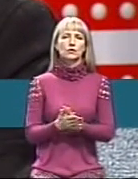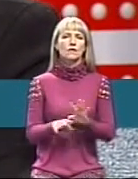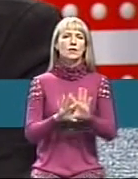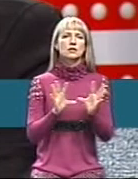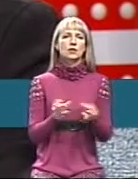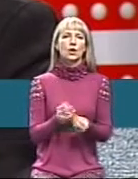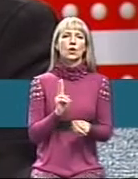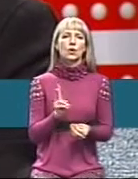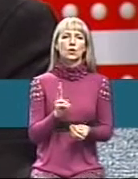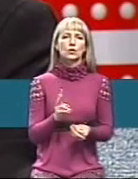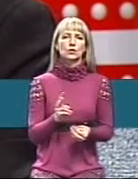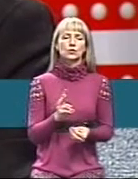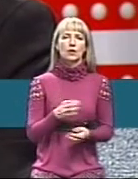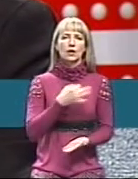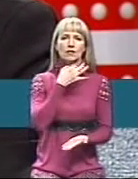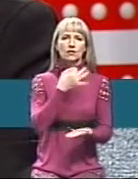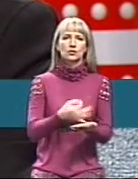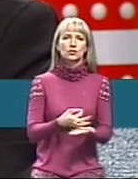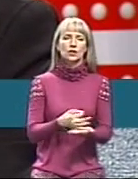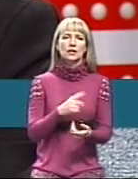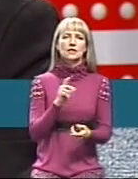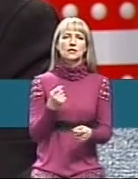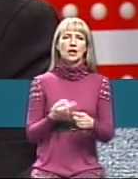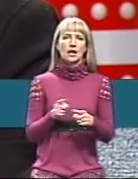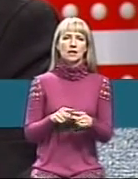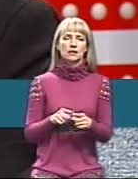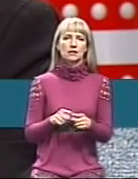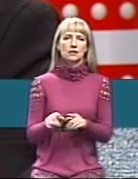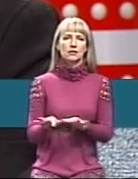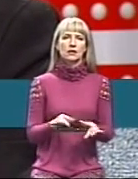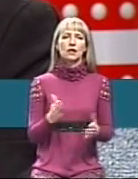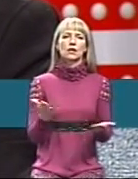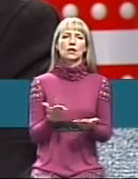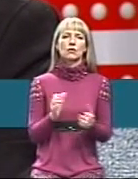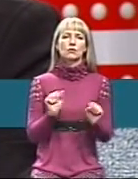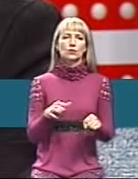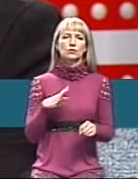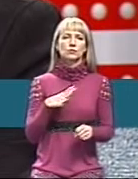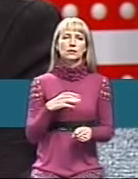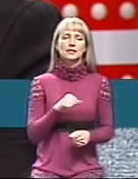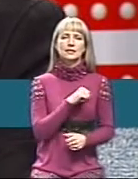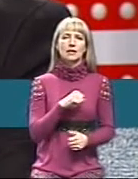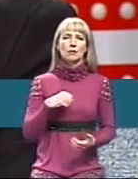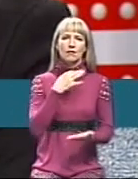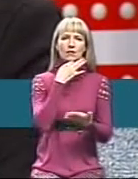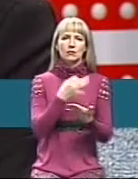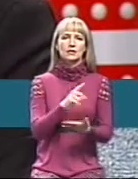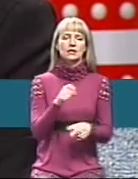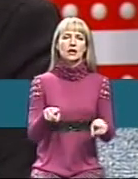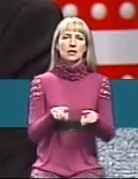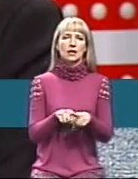хто визначає ступінь відповідальності за подібні дії? І якою, власне, може бути сама відповідальність за подібні